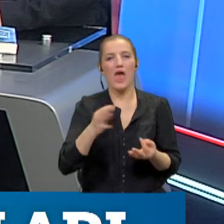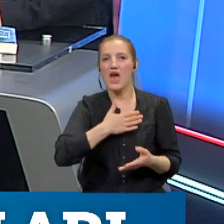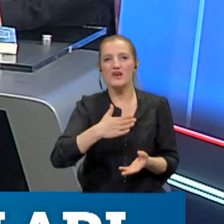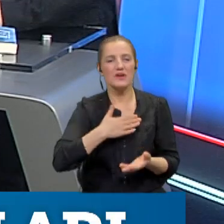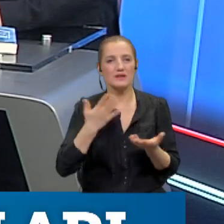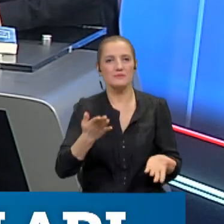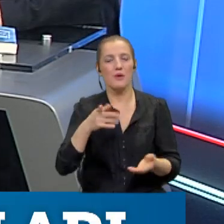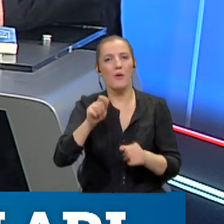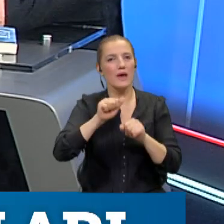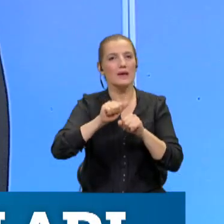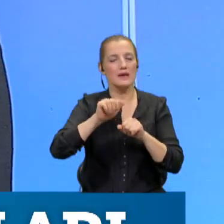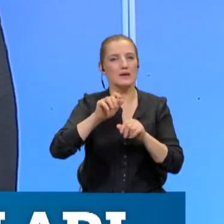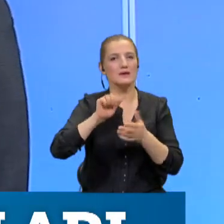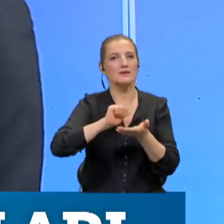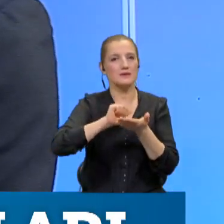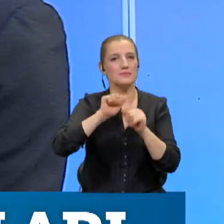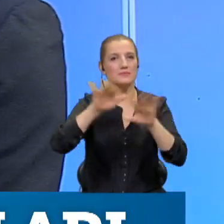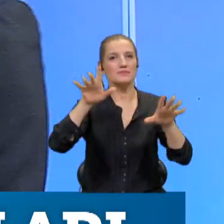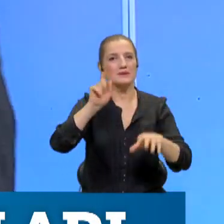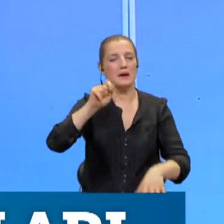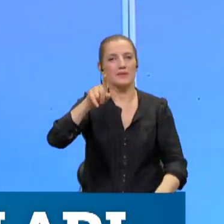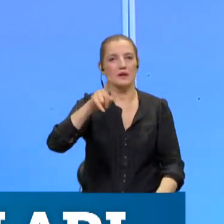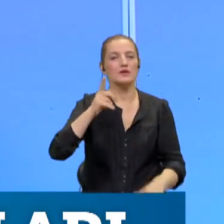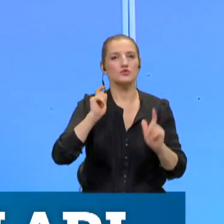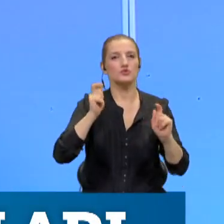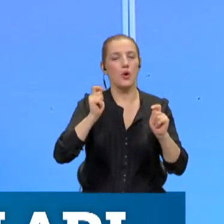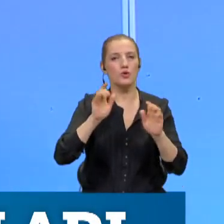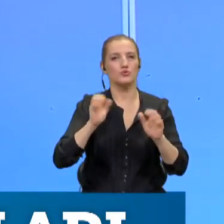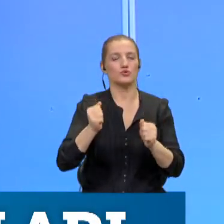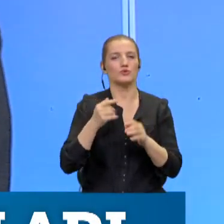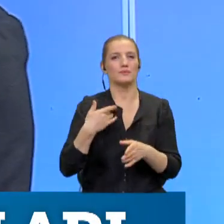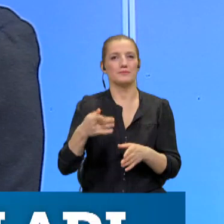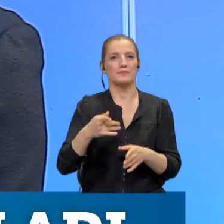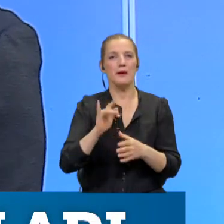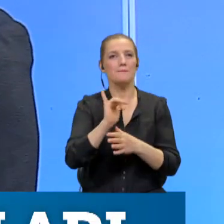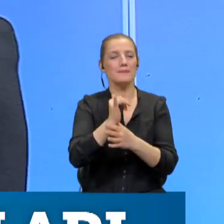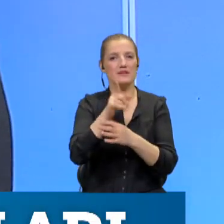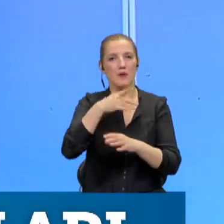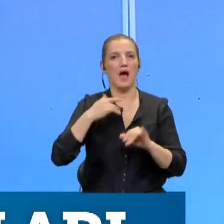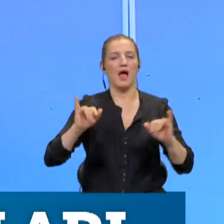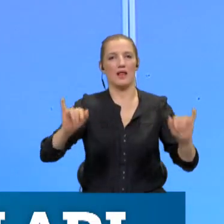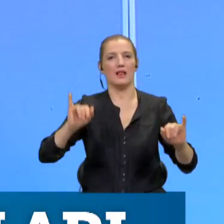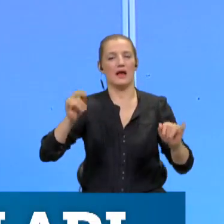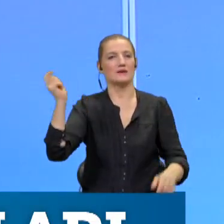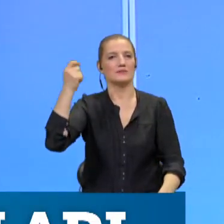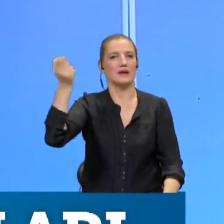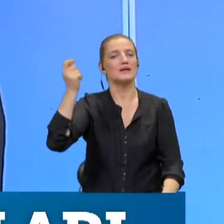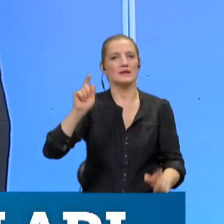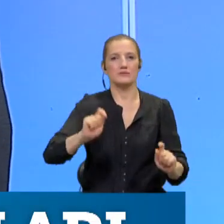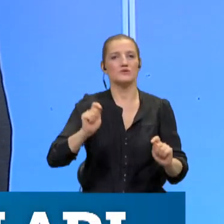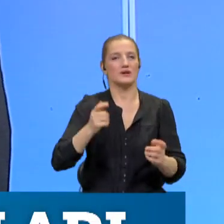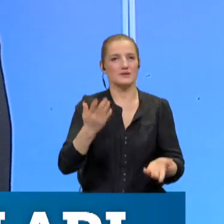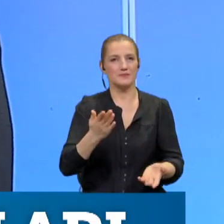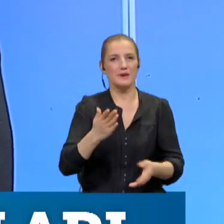O yayında kendini tutarak zor tutmasa adayı çekecekti yani meslektaşımıza birlikte mendil